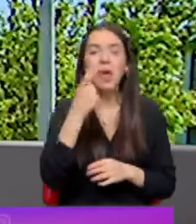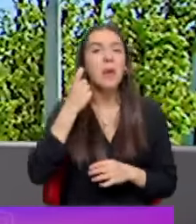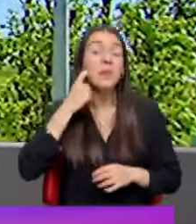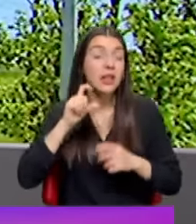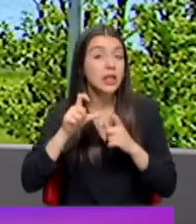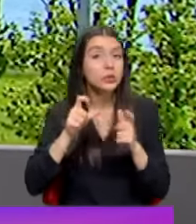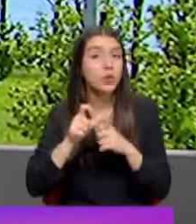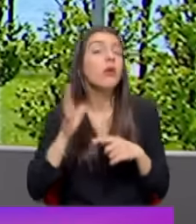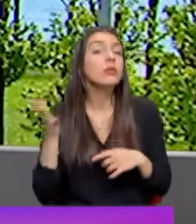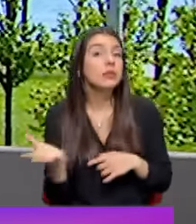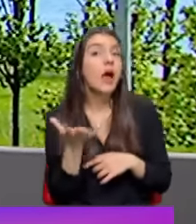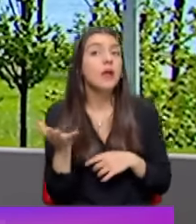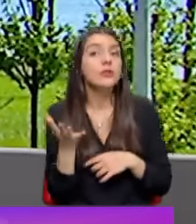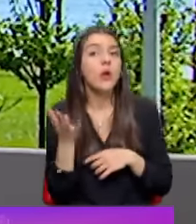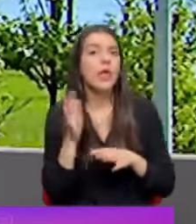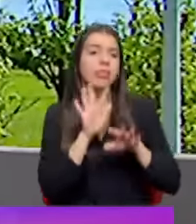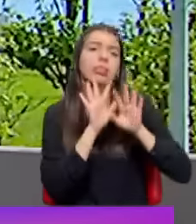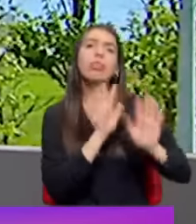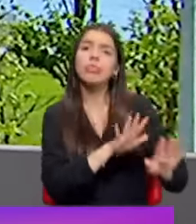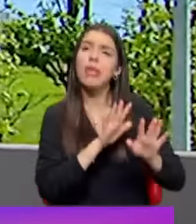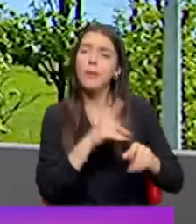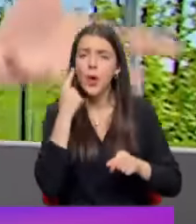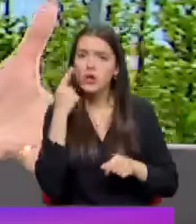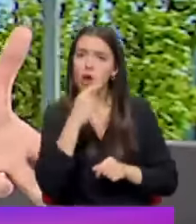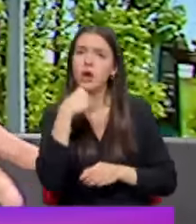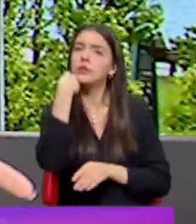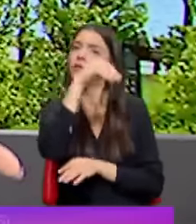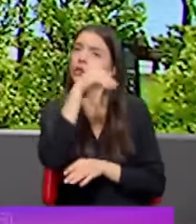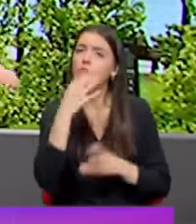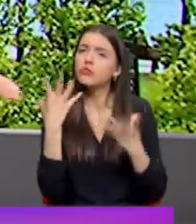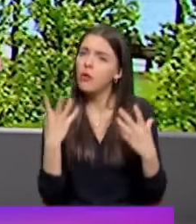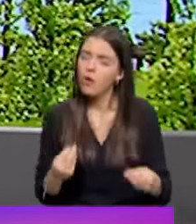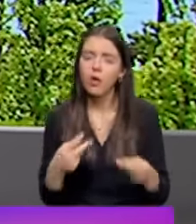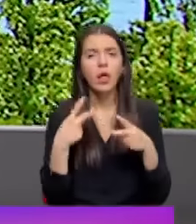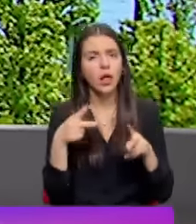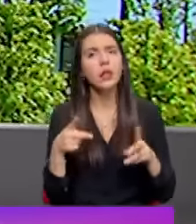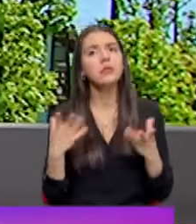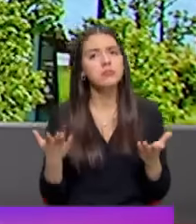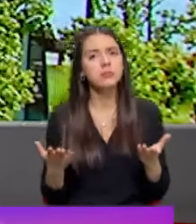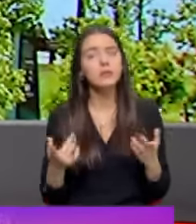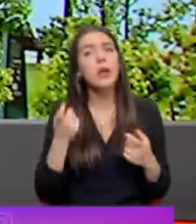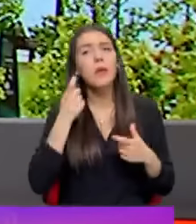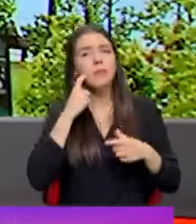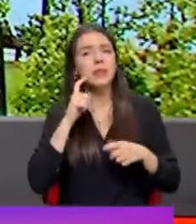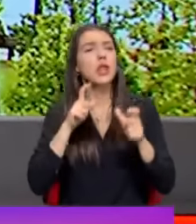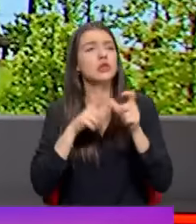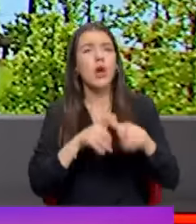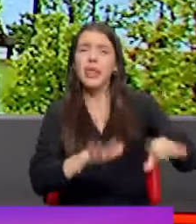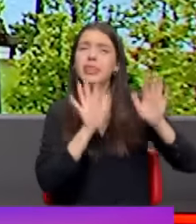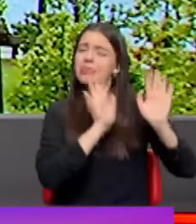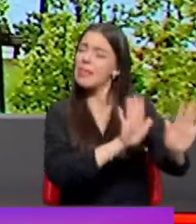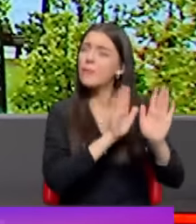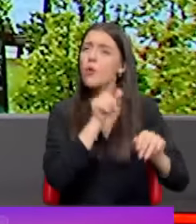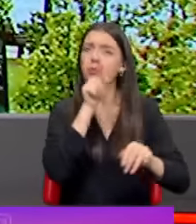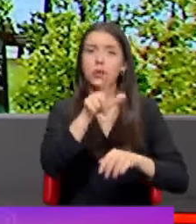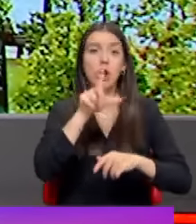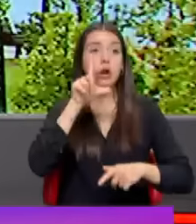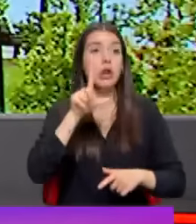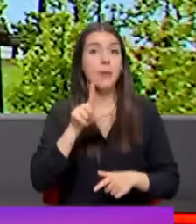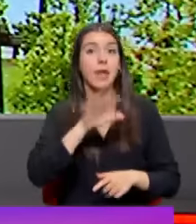soğan zaten yapısı itibariyle depolanarak satışı yapılan bir şeyken, patates soğanı depoluyorlar, bunlar bir lobi